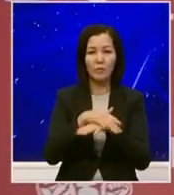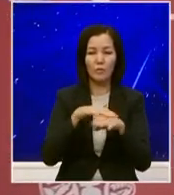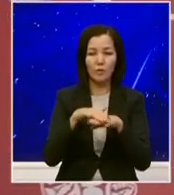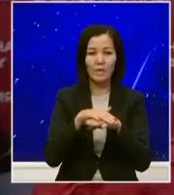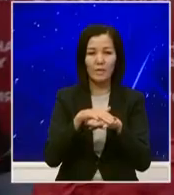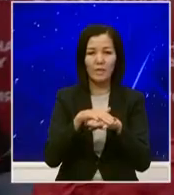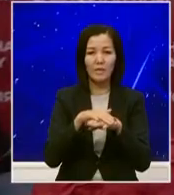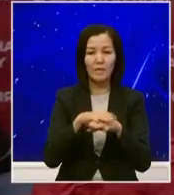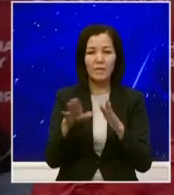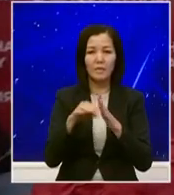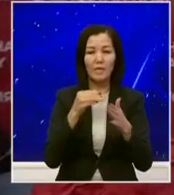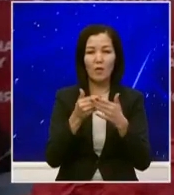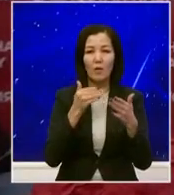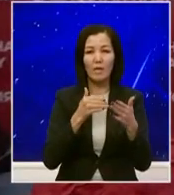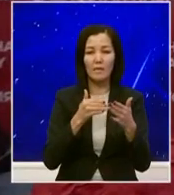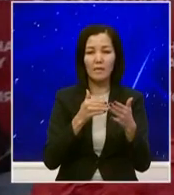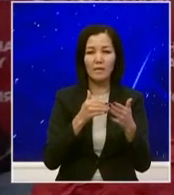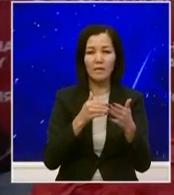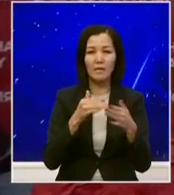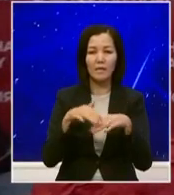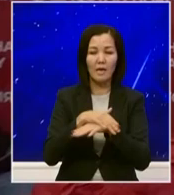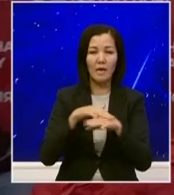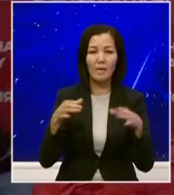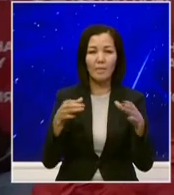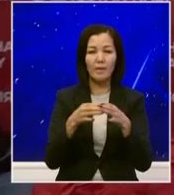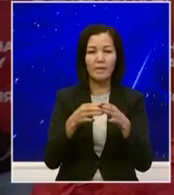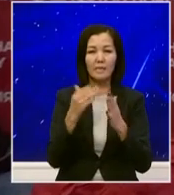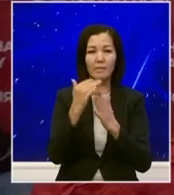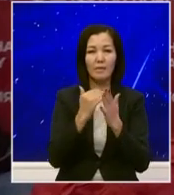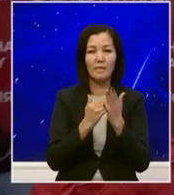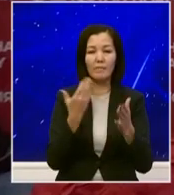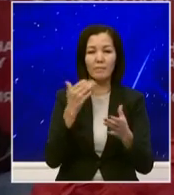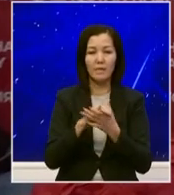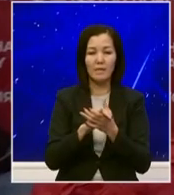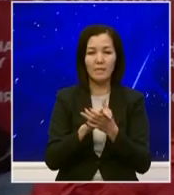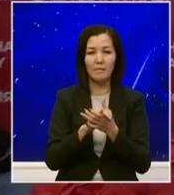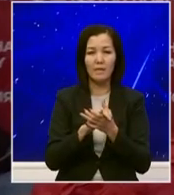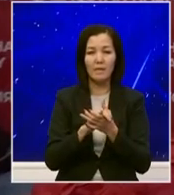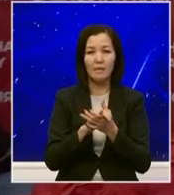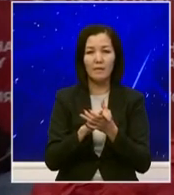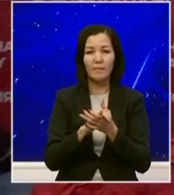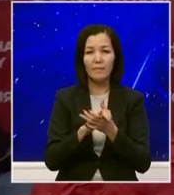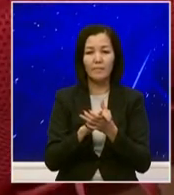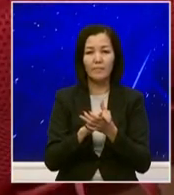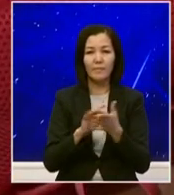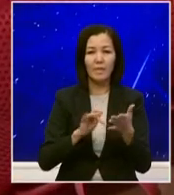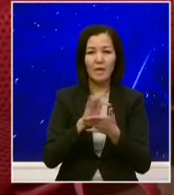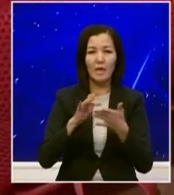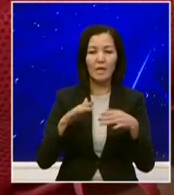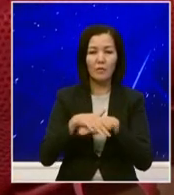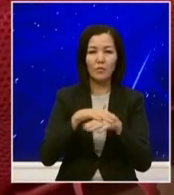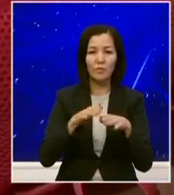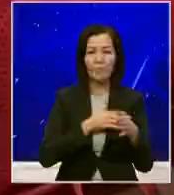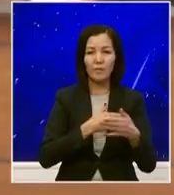жаңағы сайлау алды Қазақстан халық партиясының сайлау алды бағдарламасымен таныстырып, және қала тұрғындарын